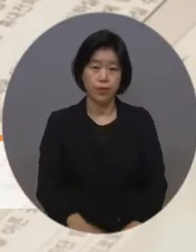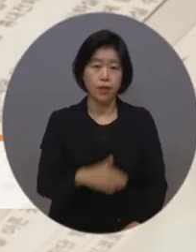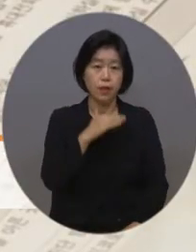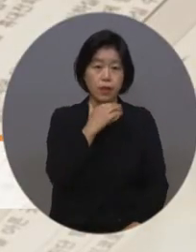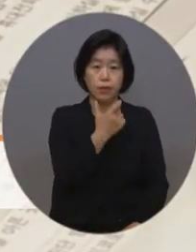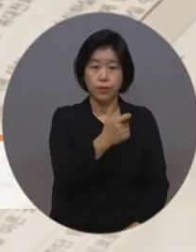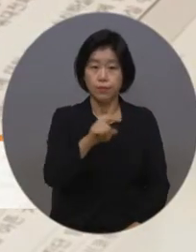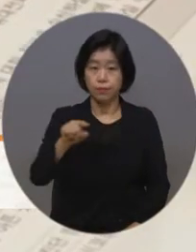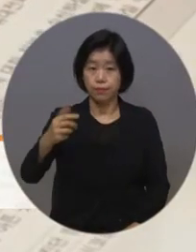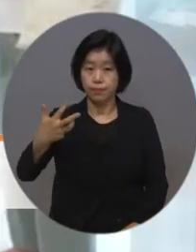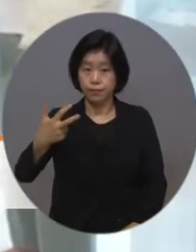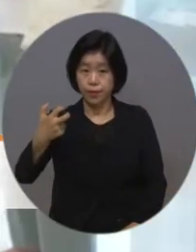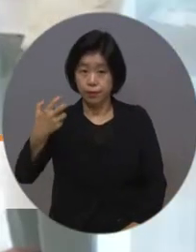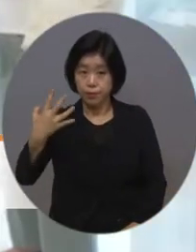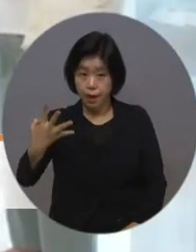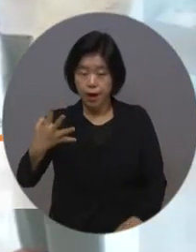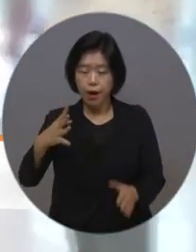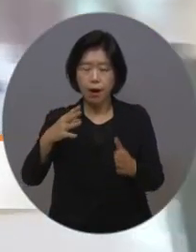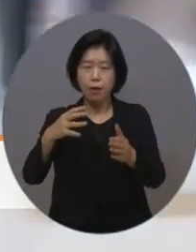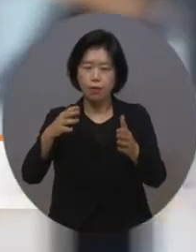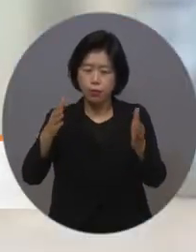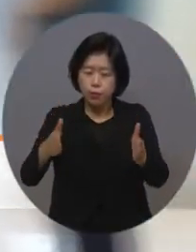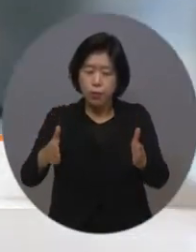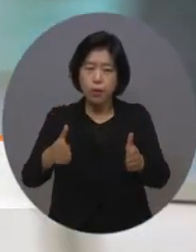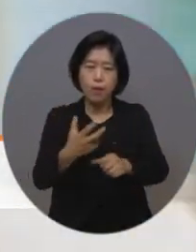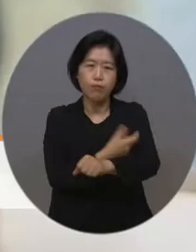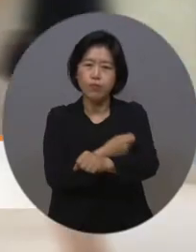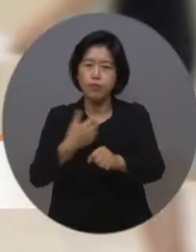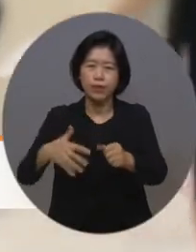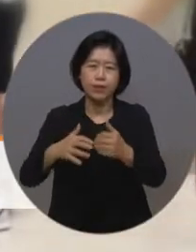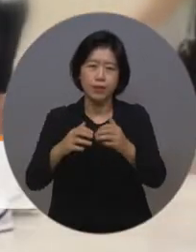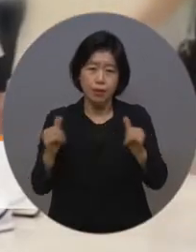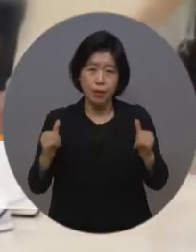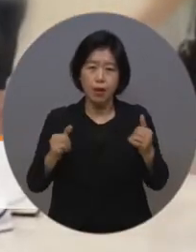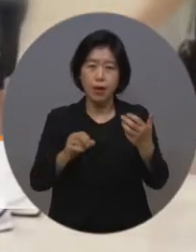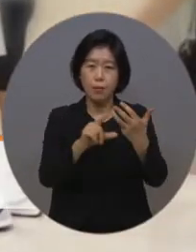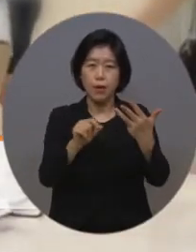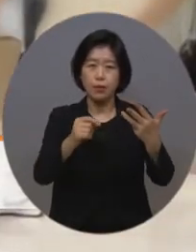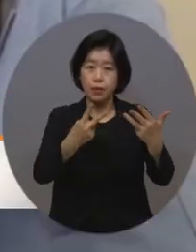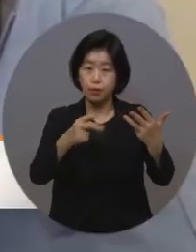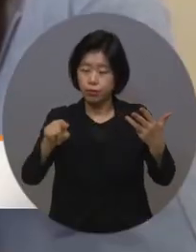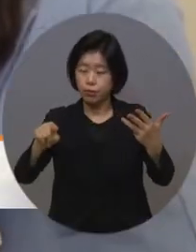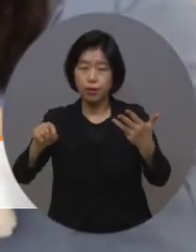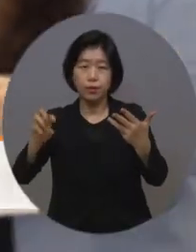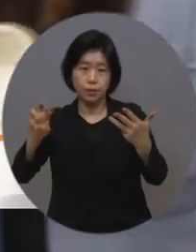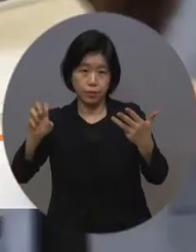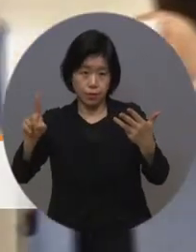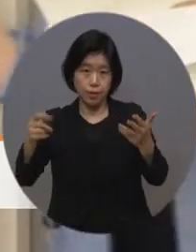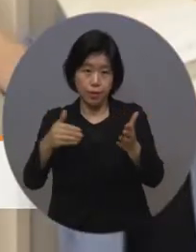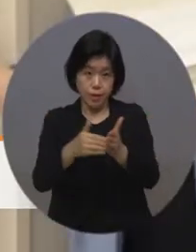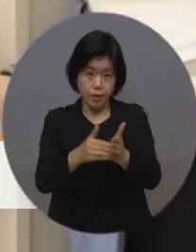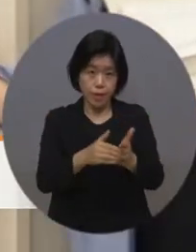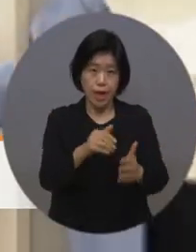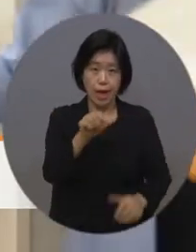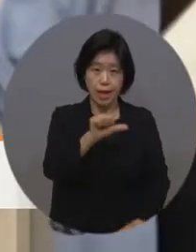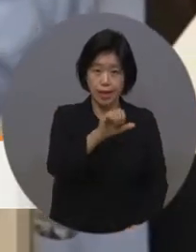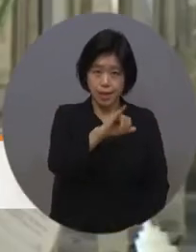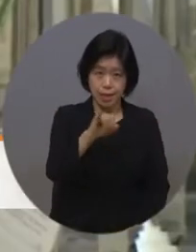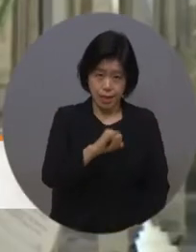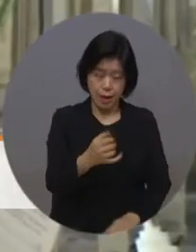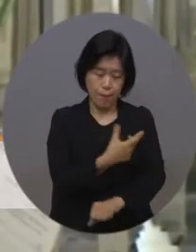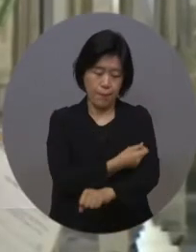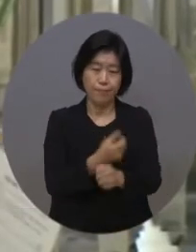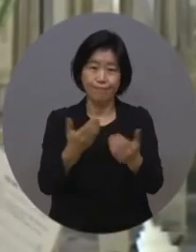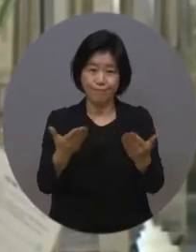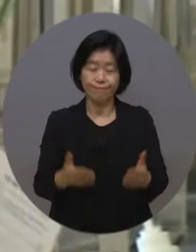74세 연령층 중 미접종자는 8월 2일부터 31일까지 사전 예약을 통해 아스트라제네카 백신을 접종받을